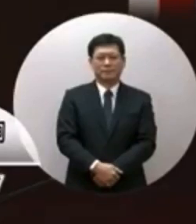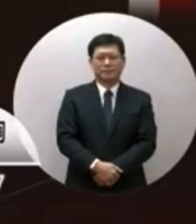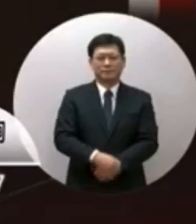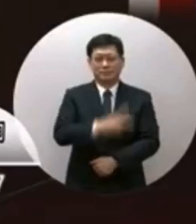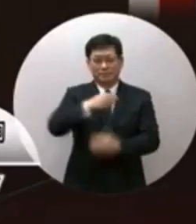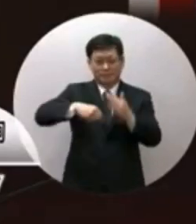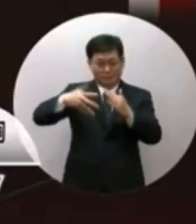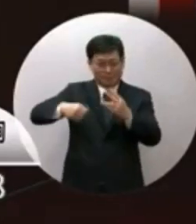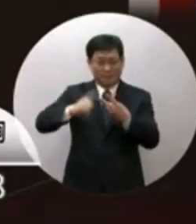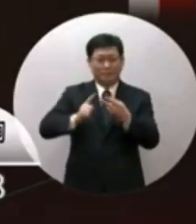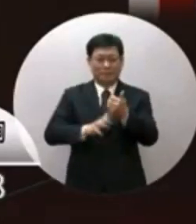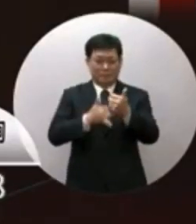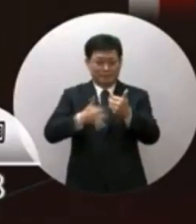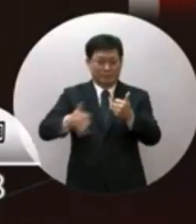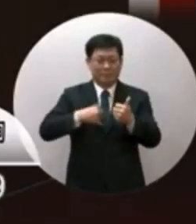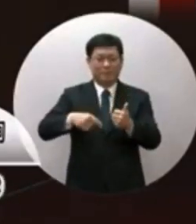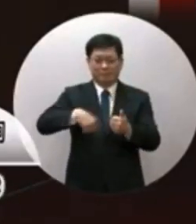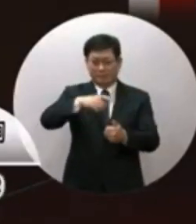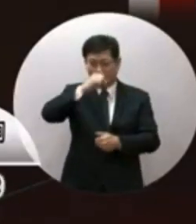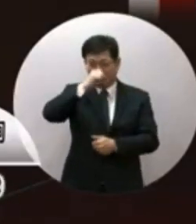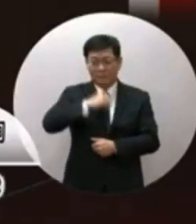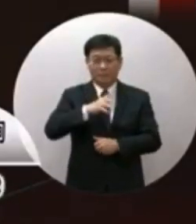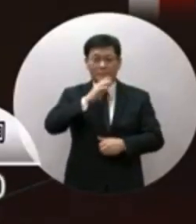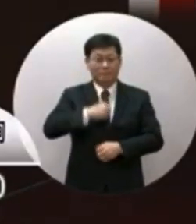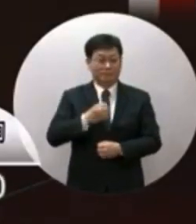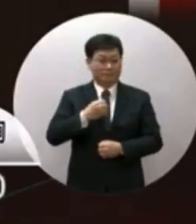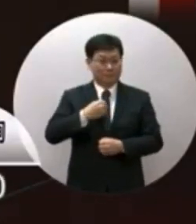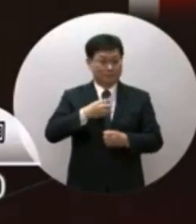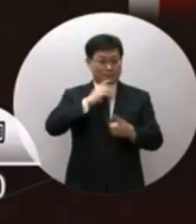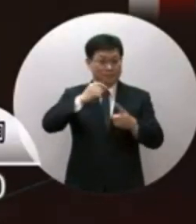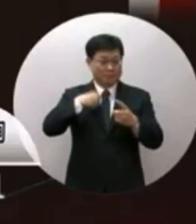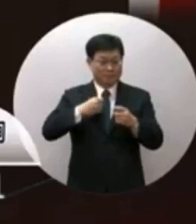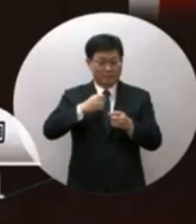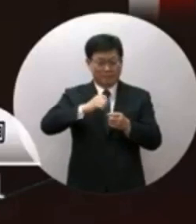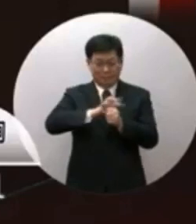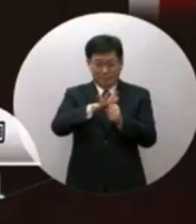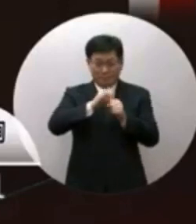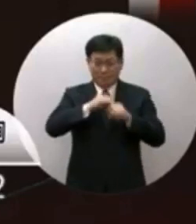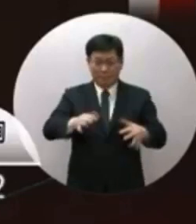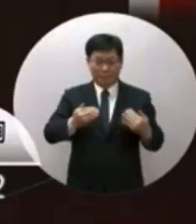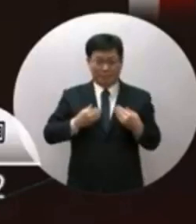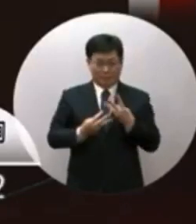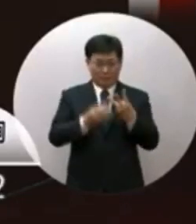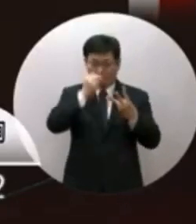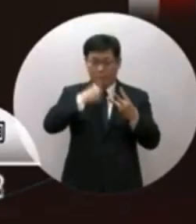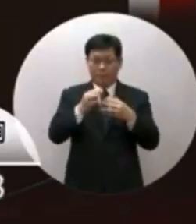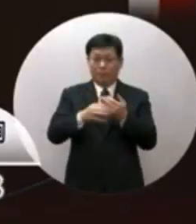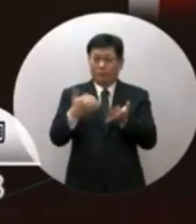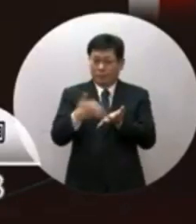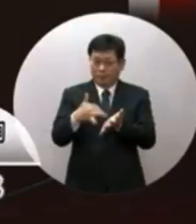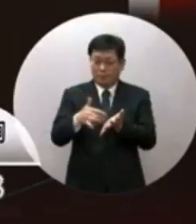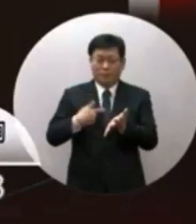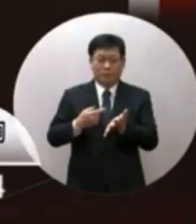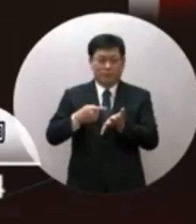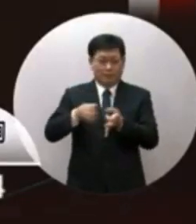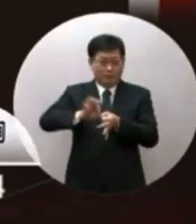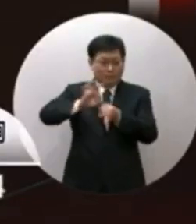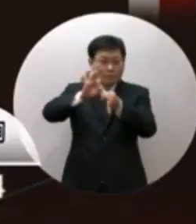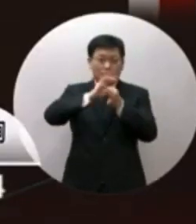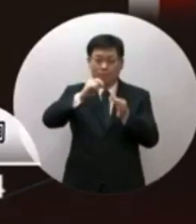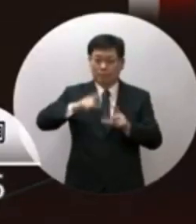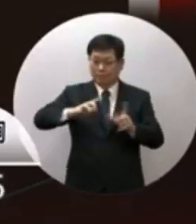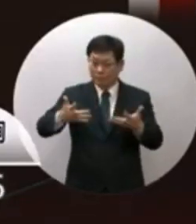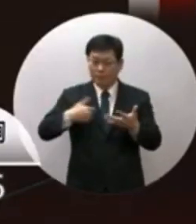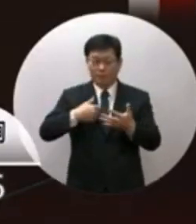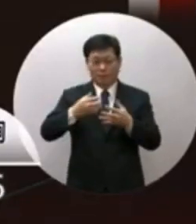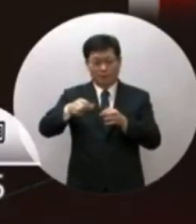尤院长、各位委员先进，大家好。新冠肺炎特别预算案追加预算的编制概况及计